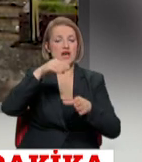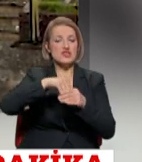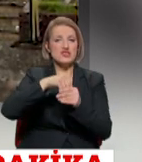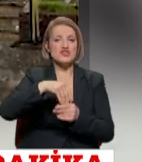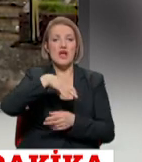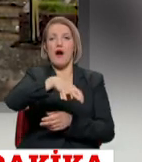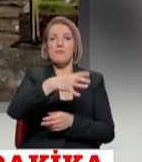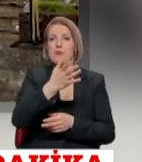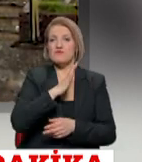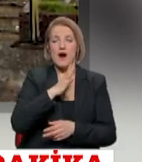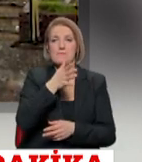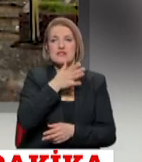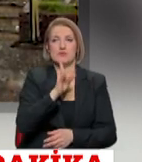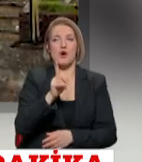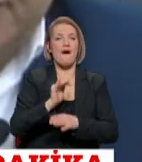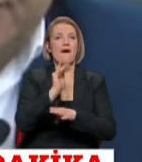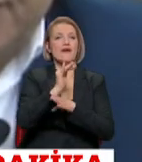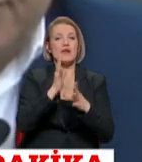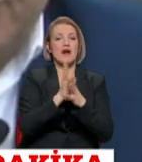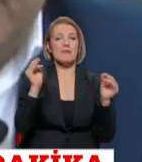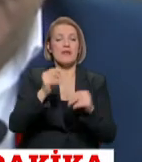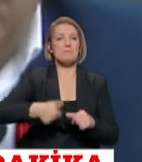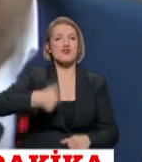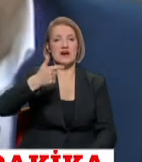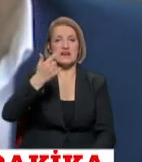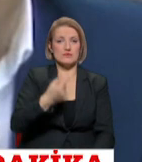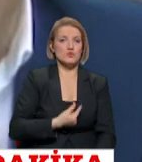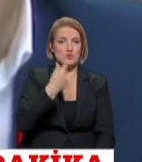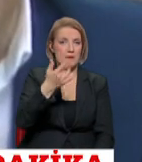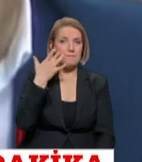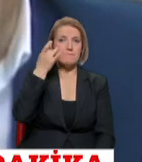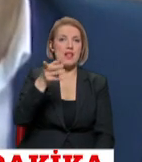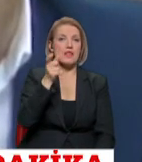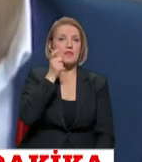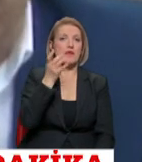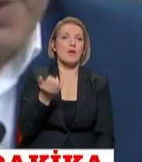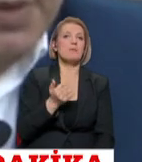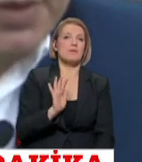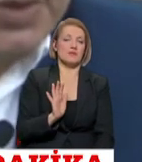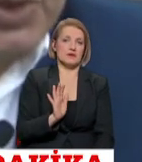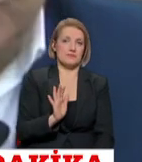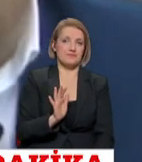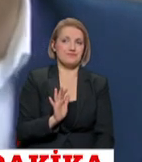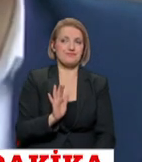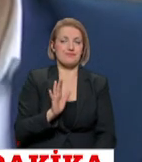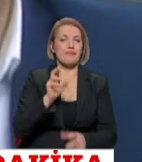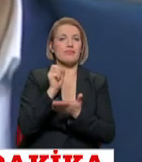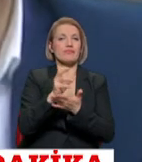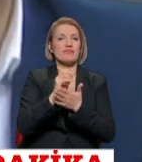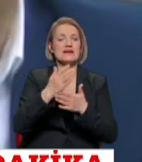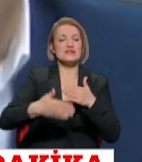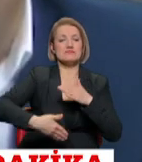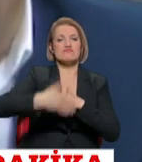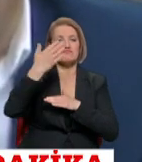bilinmiyor. Depremde hayatını kaybeden Başkan Yardımcısı Şerif Ayaz'ın uyarıları belli ki dikkate alınmadı. Adıyaman'ın dıştaki yapısına